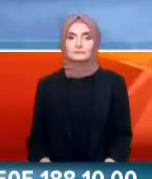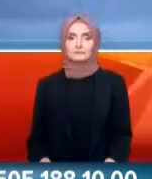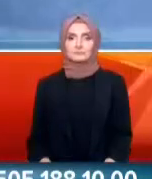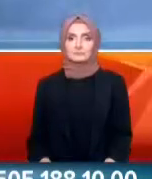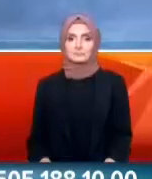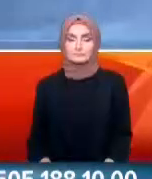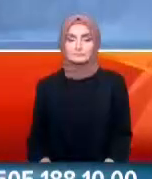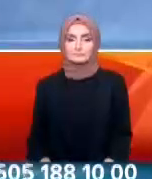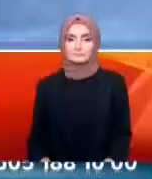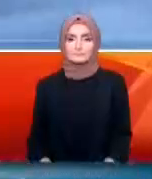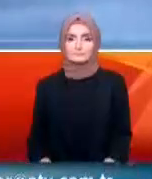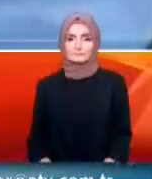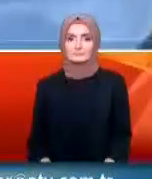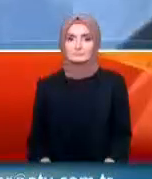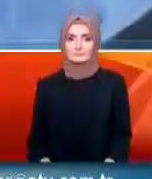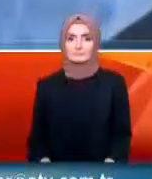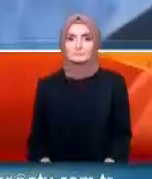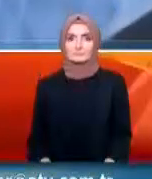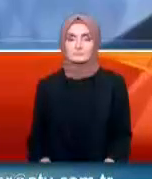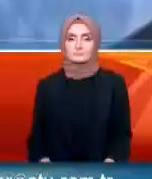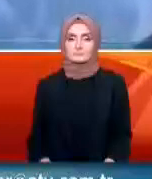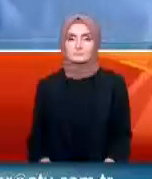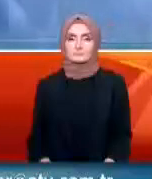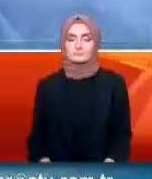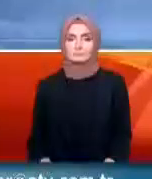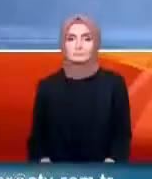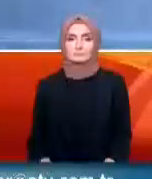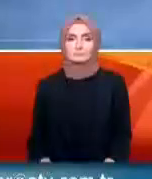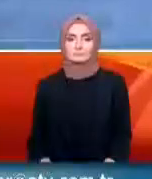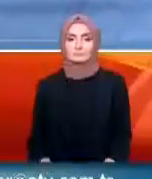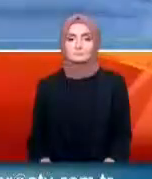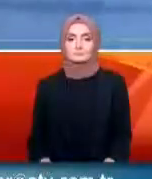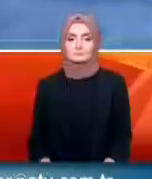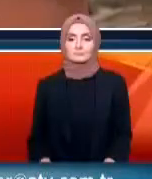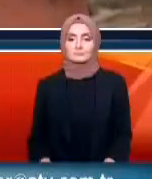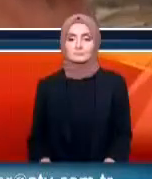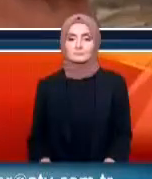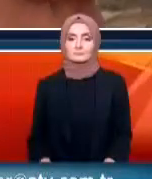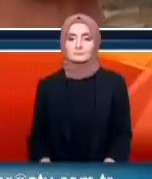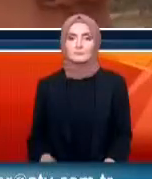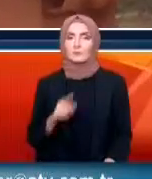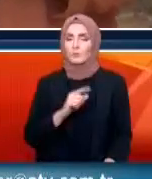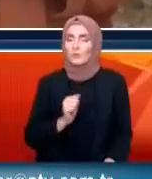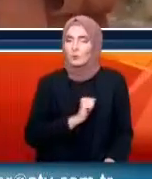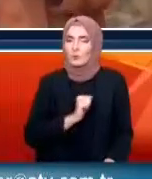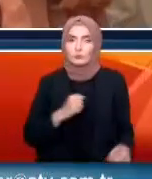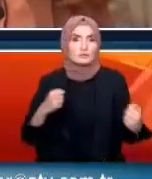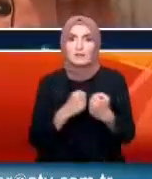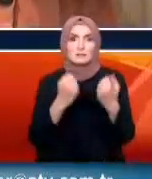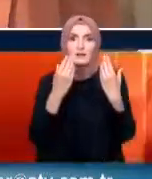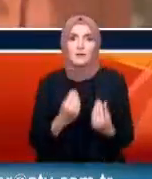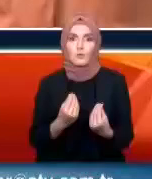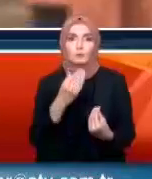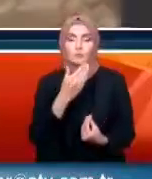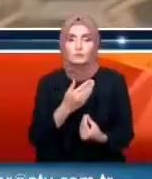fırladı. Şoför demek buydu. Bir an camdan çıkmışız. O feci kazanın yaşandığı yer işte